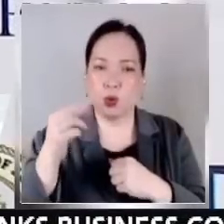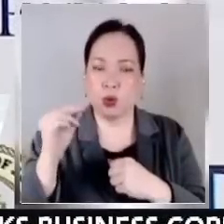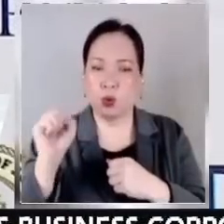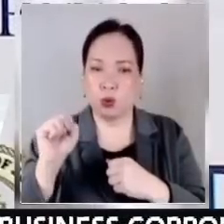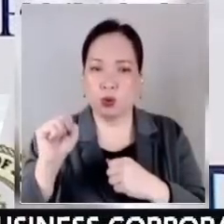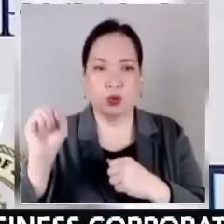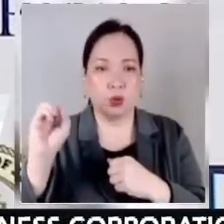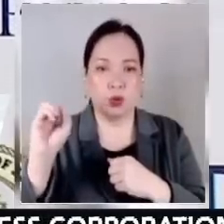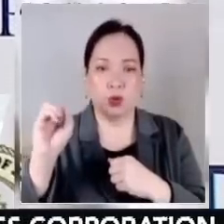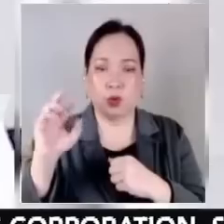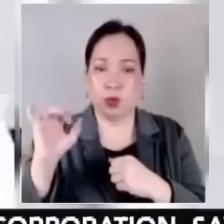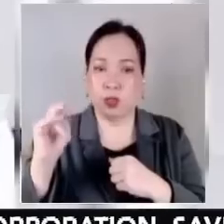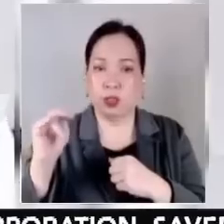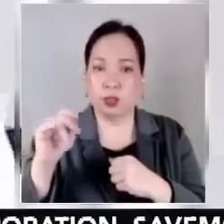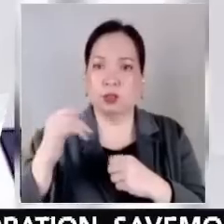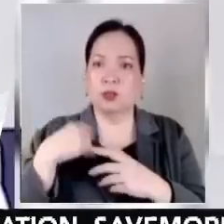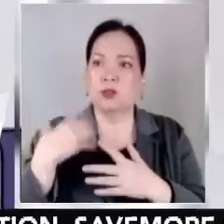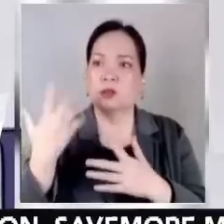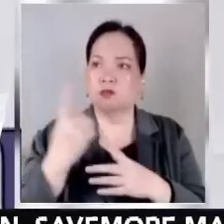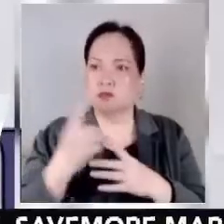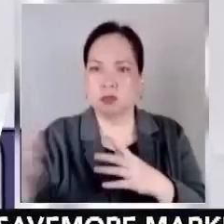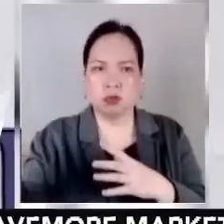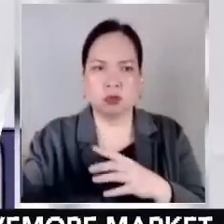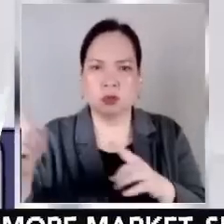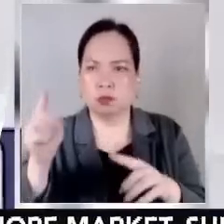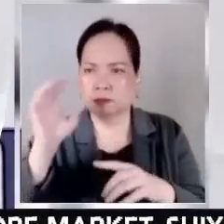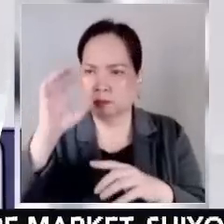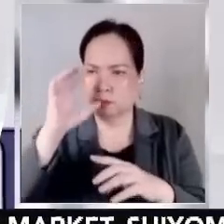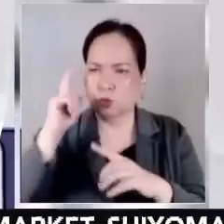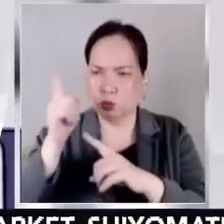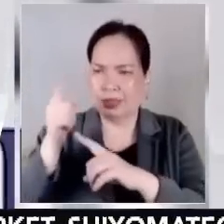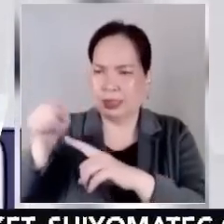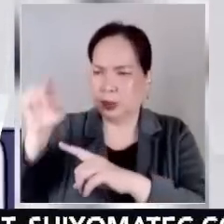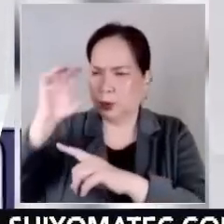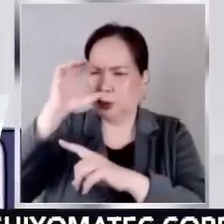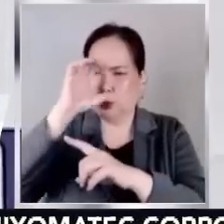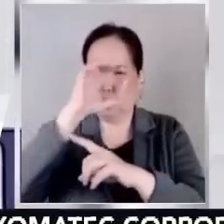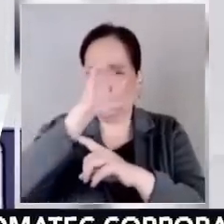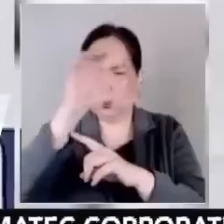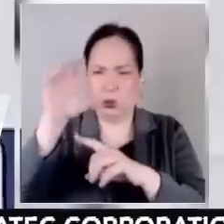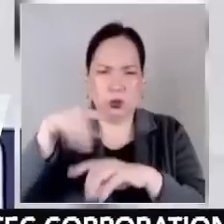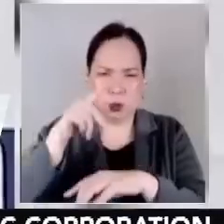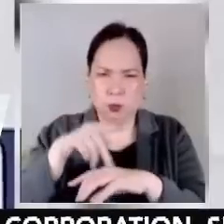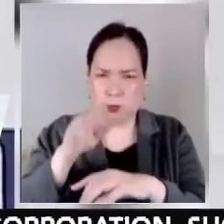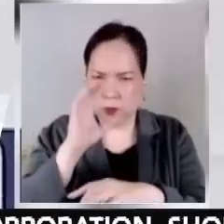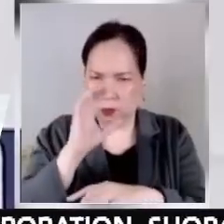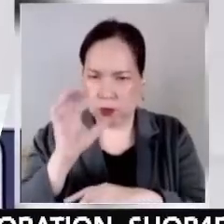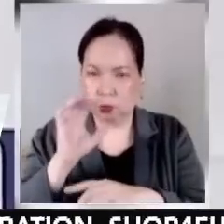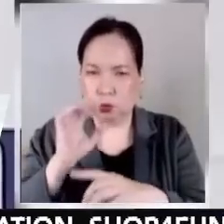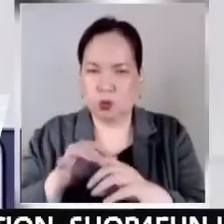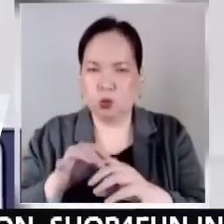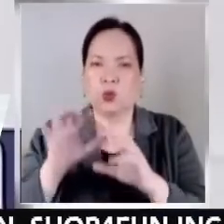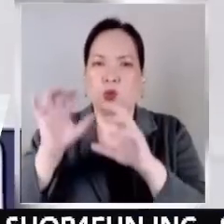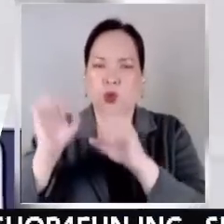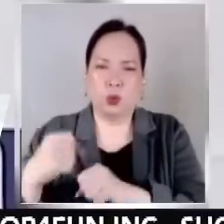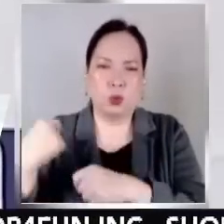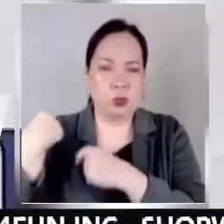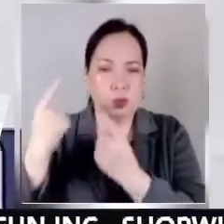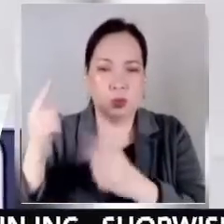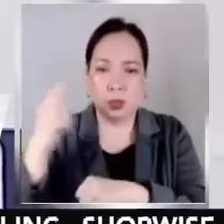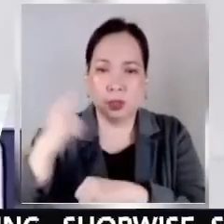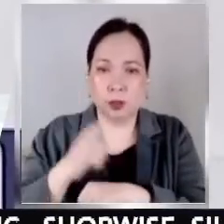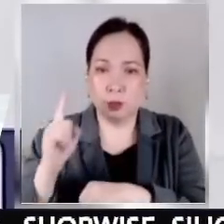weeks We were on a tril already talagang siya Iyung pinapahanap namin talaga we wanted him from from day one to be part of